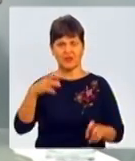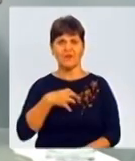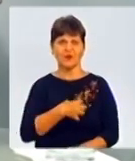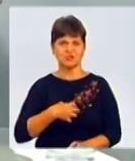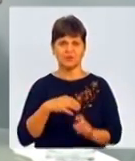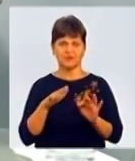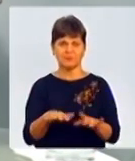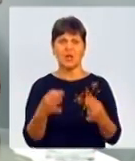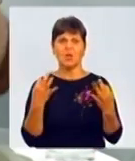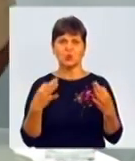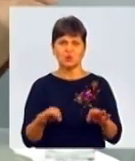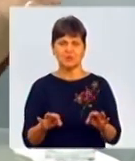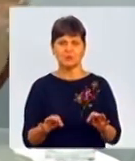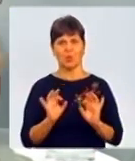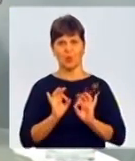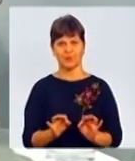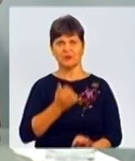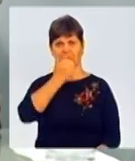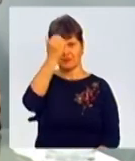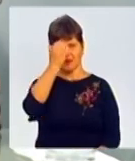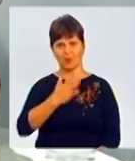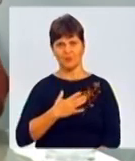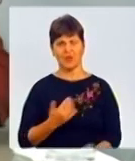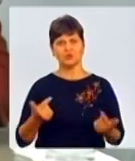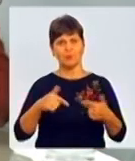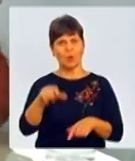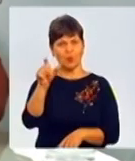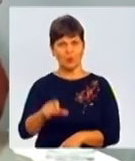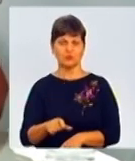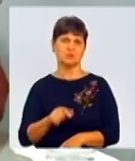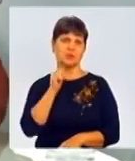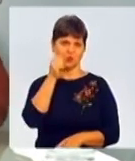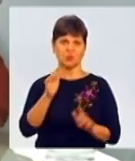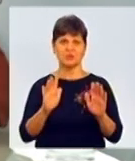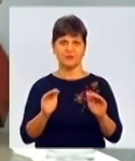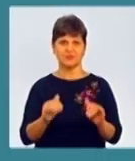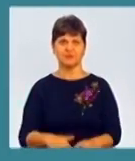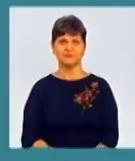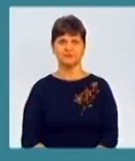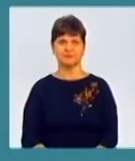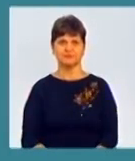доступно та об'єктивно. Дякую нашому гостю. Дякую вам. І до зустрічі.